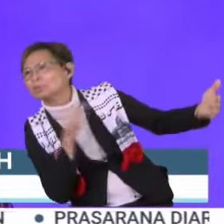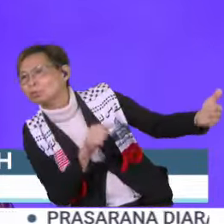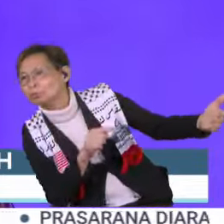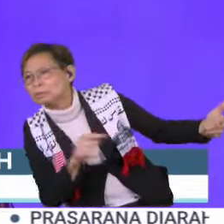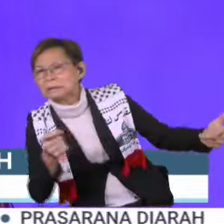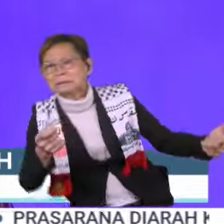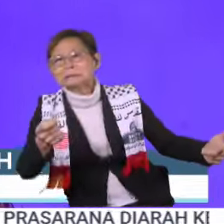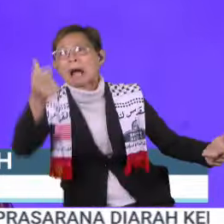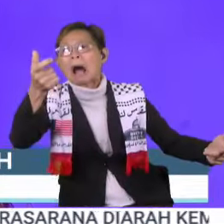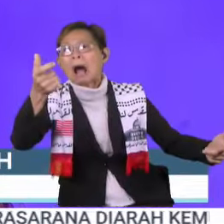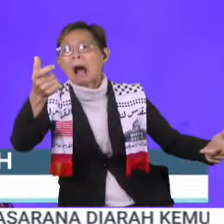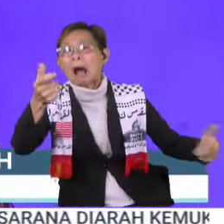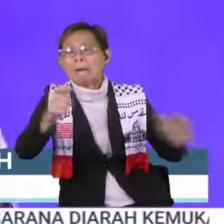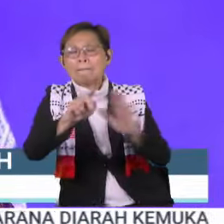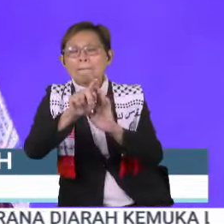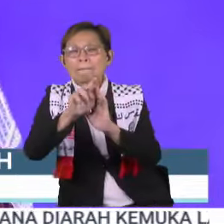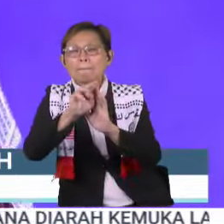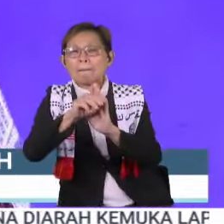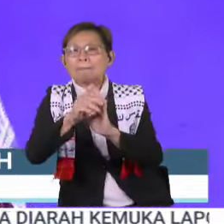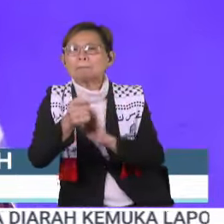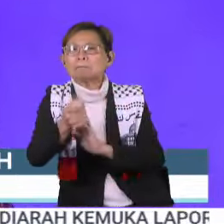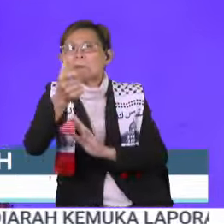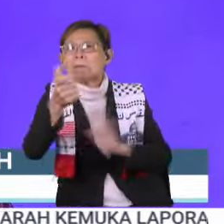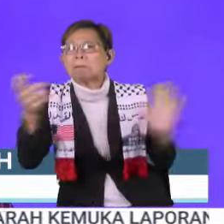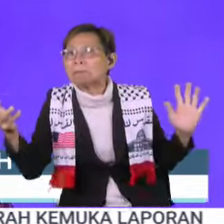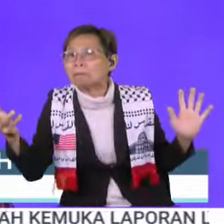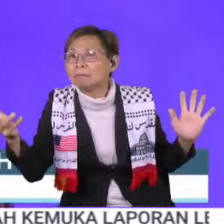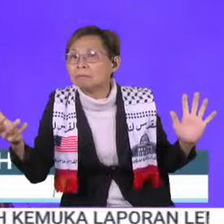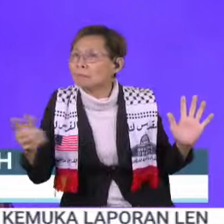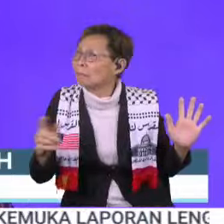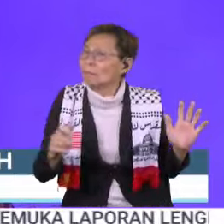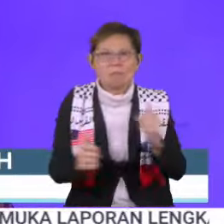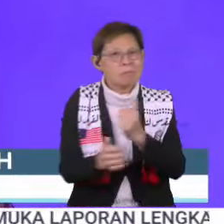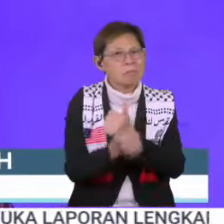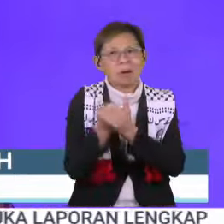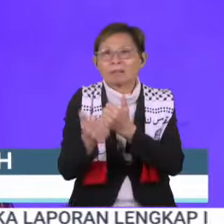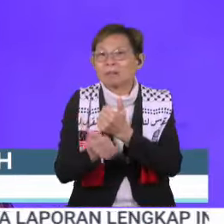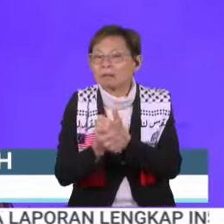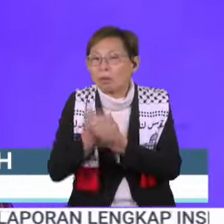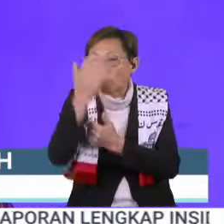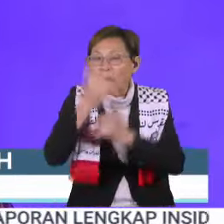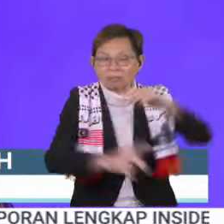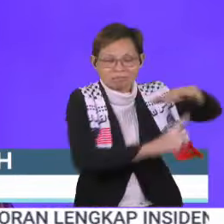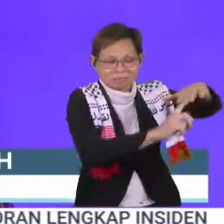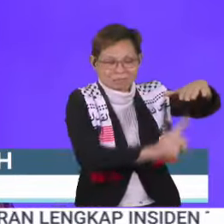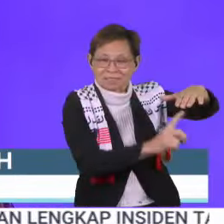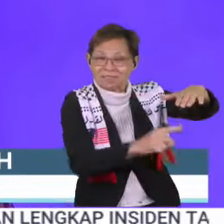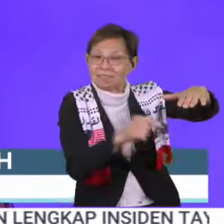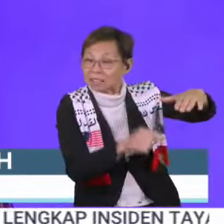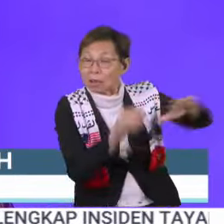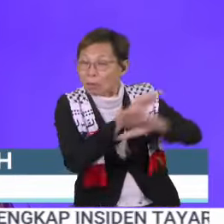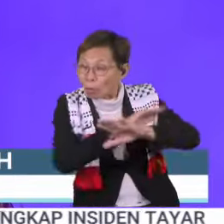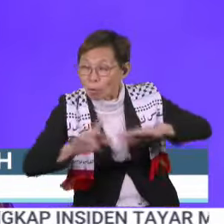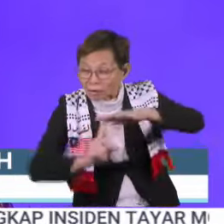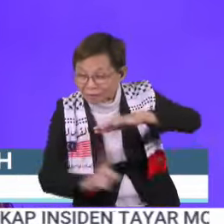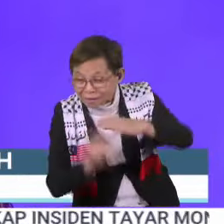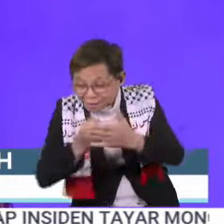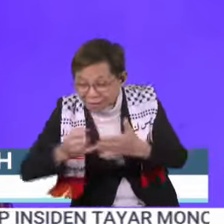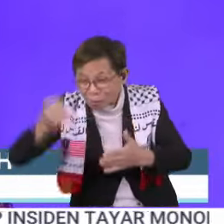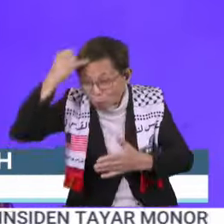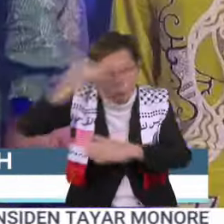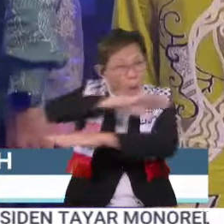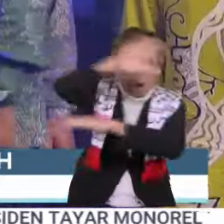hanya dengan kupasan beberapa minit. Ini bahaya. Sebab dasarnya bukan dasar ilmu